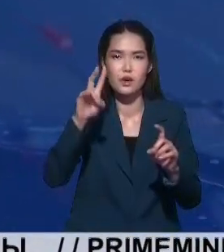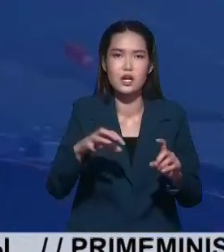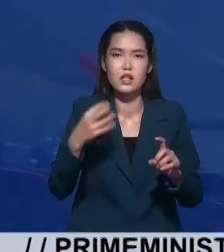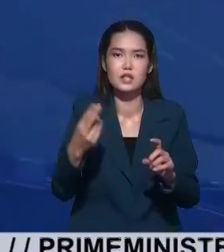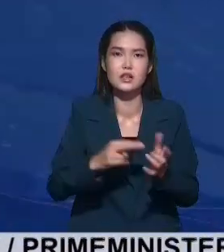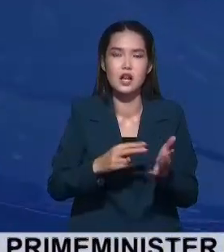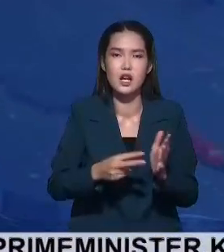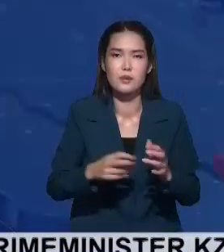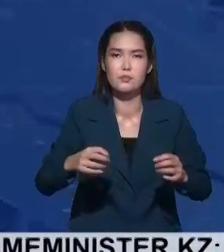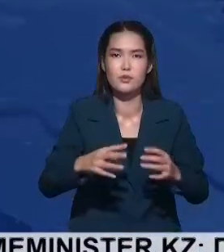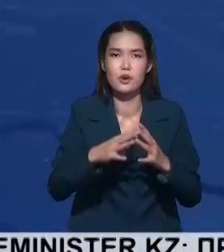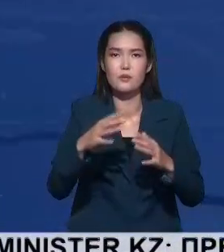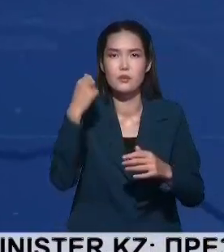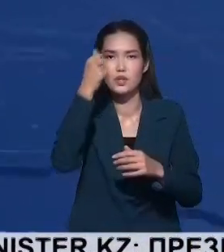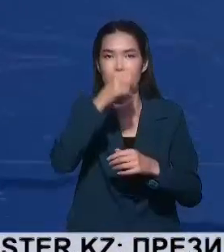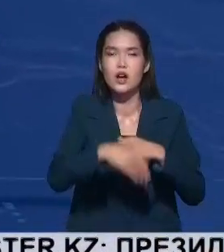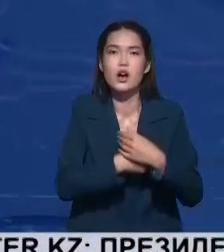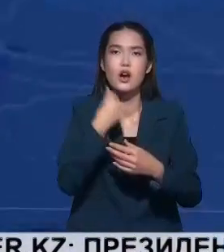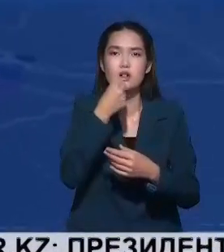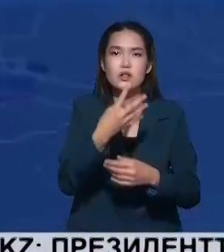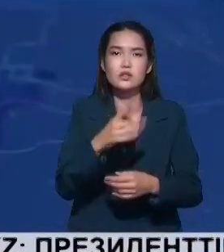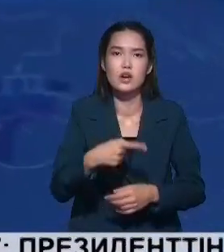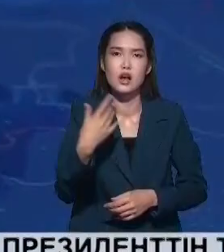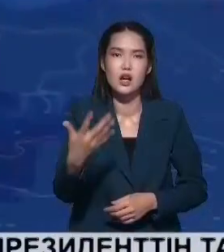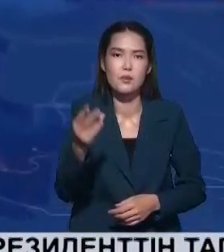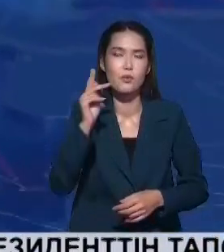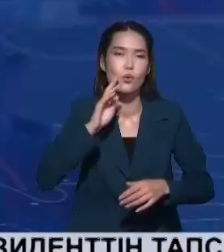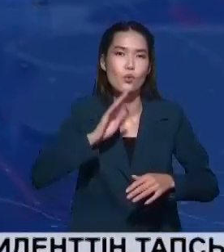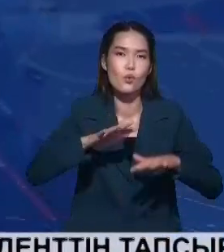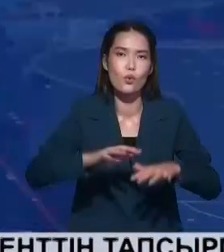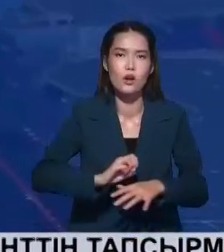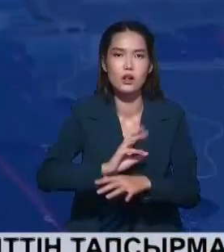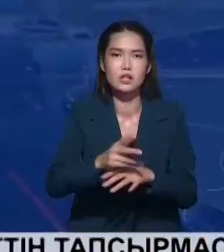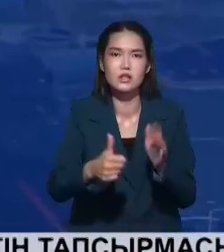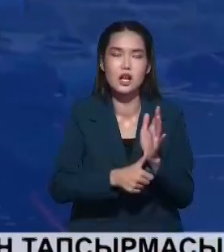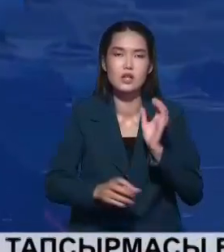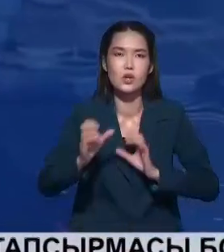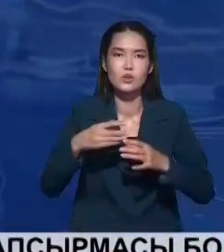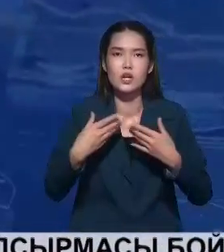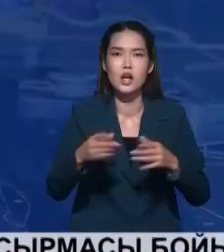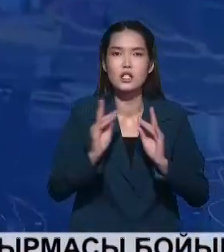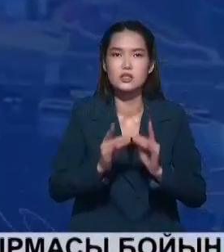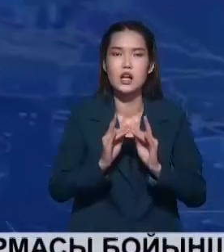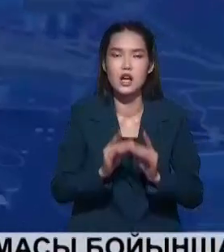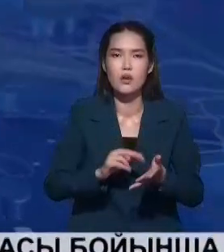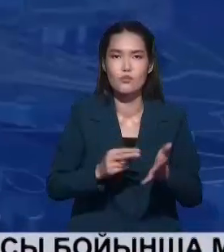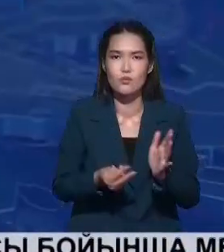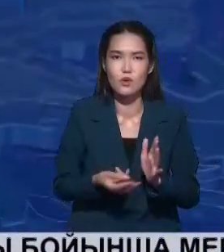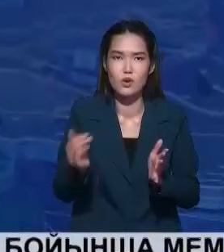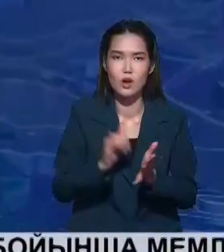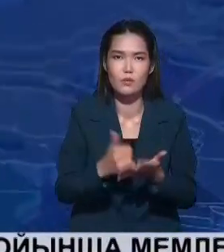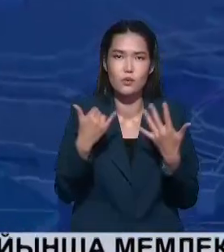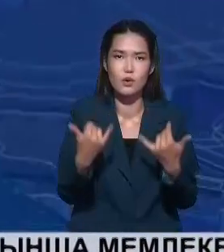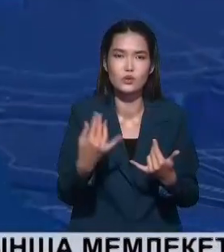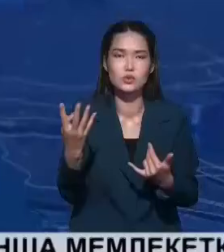бой көтерді. Жаңа жылға дейін 4,5 мыңға жуық орынды қамтамасыз ететін 6 студенттік жатақхана салу жоспарланған болатын. Бүгінде